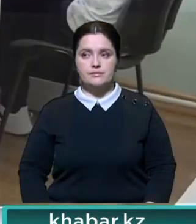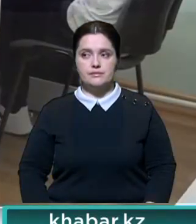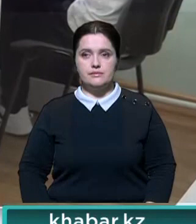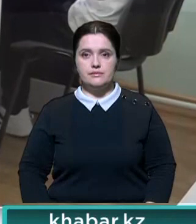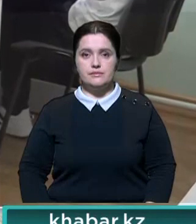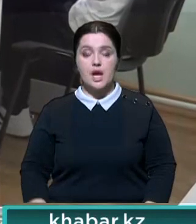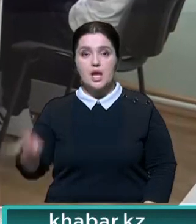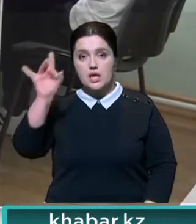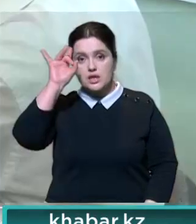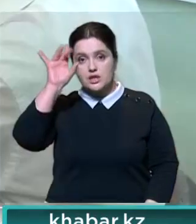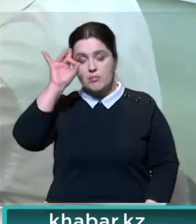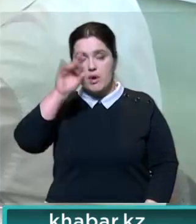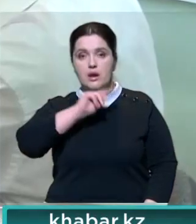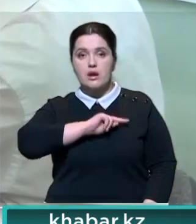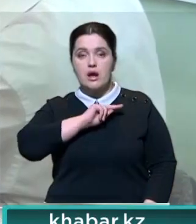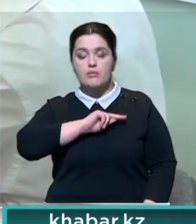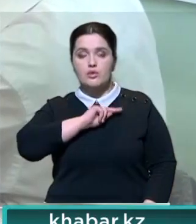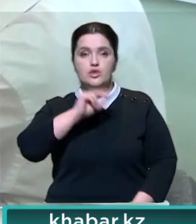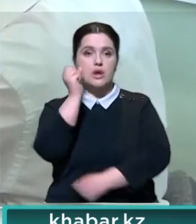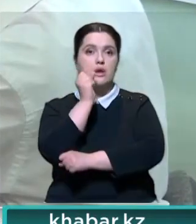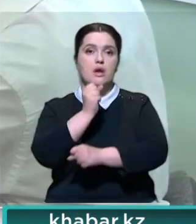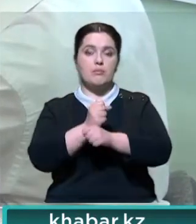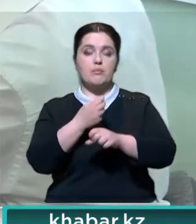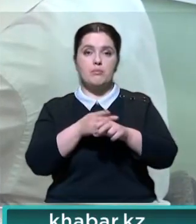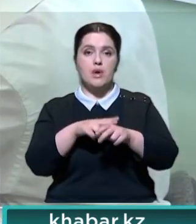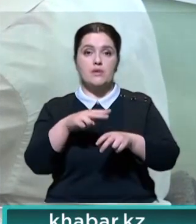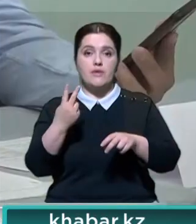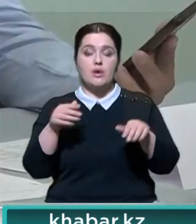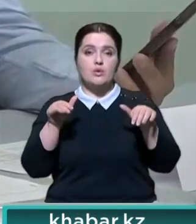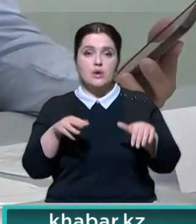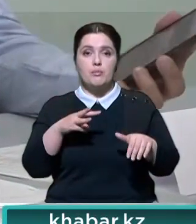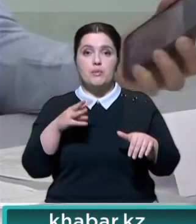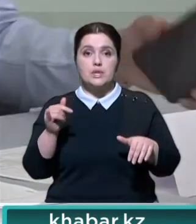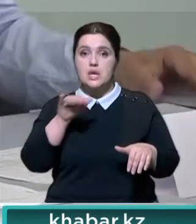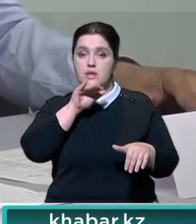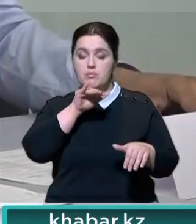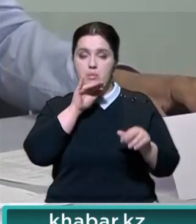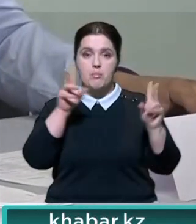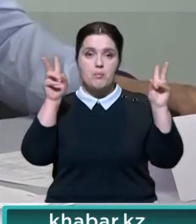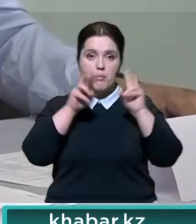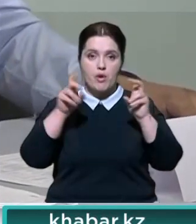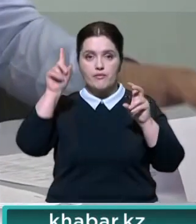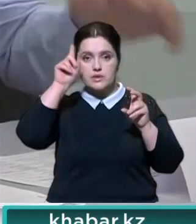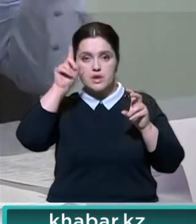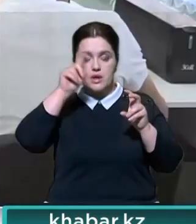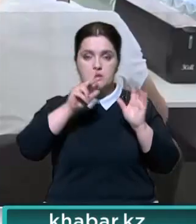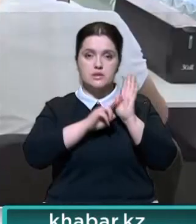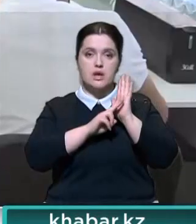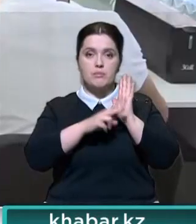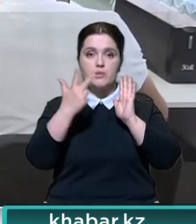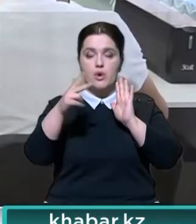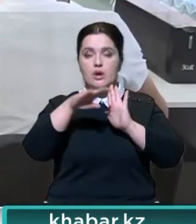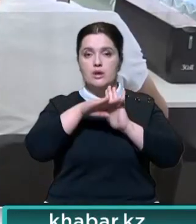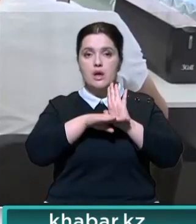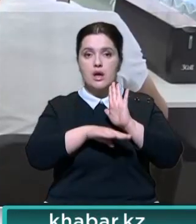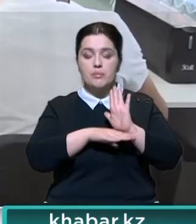В чемпионате по рабочим профессиям участвуют 22 колледжа Мангистауской области. Эксперты оценивают знания участников по 73 компетенциям.